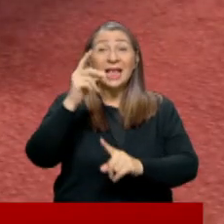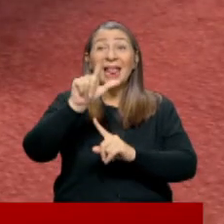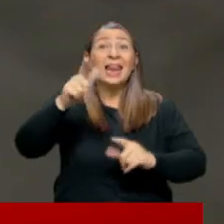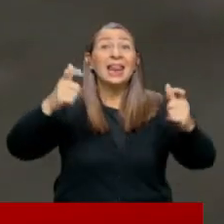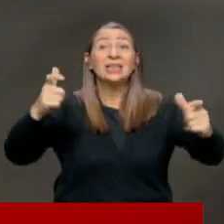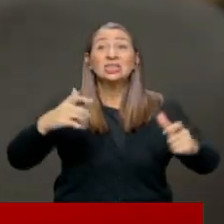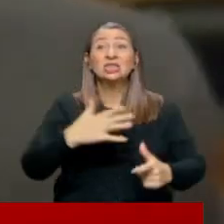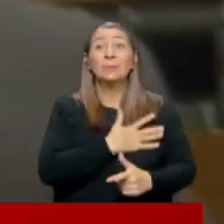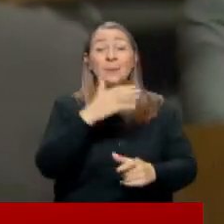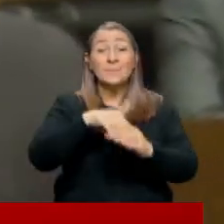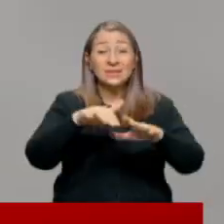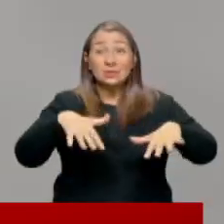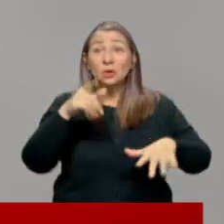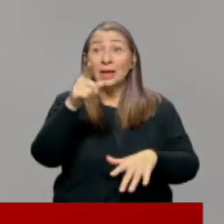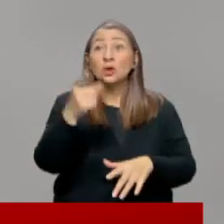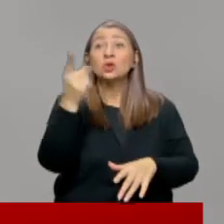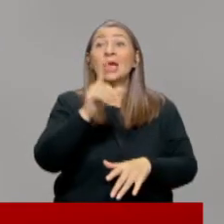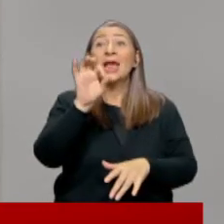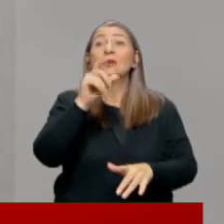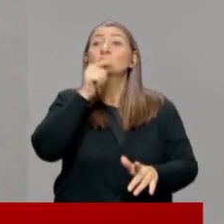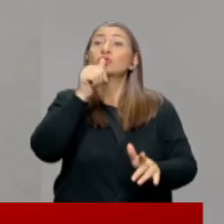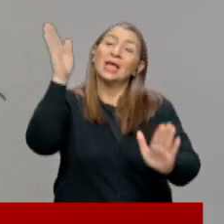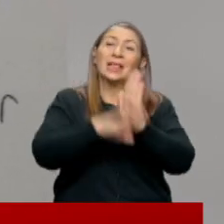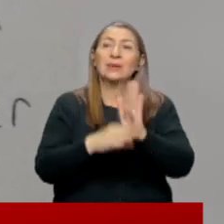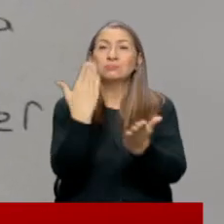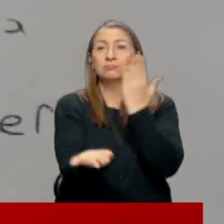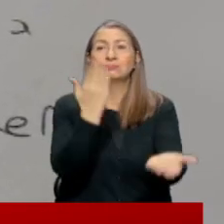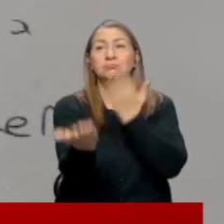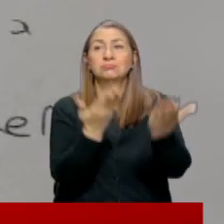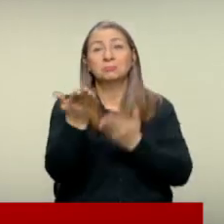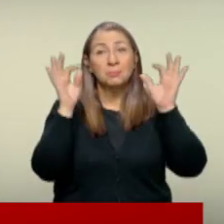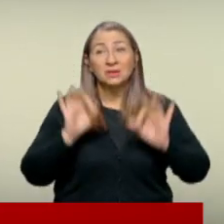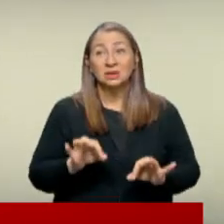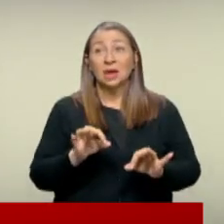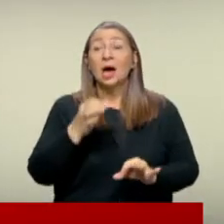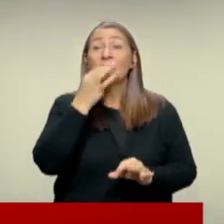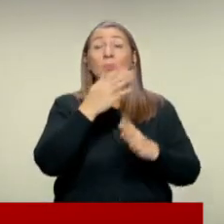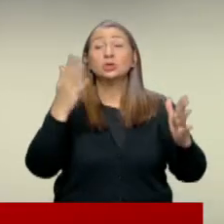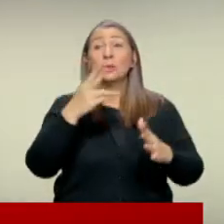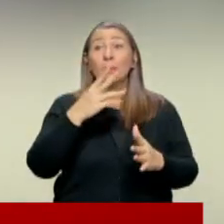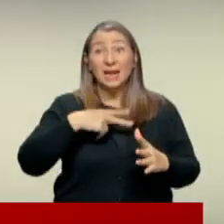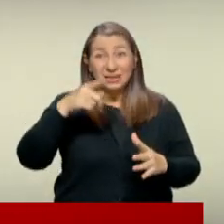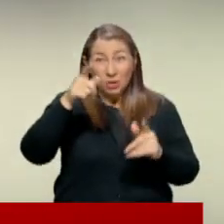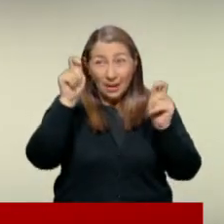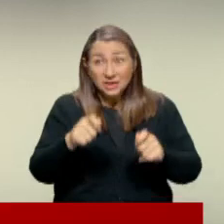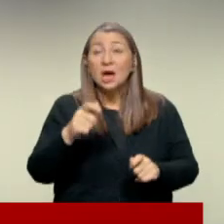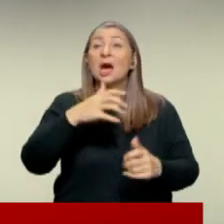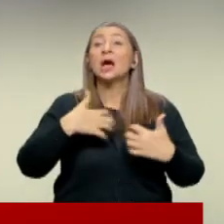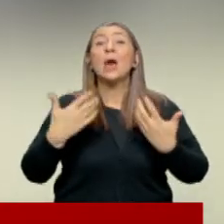illerde de CHP'li meclis üyeleri de %50 su indirimi önergeleri vermeye başladı ise